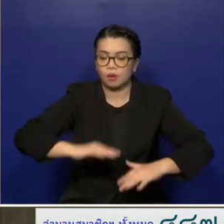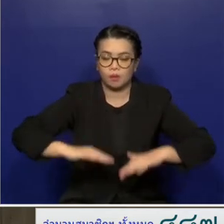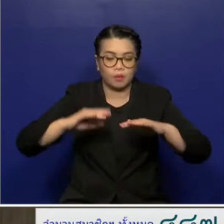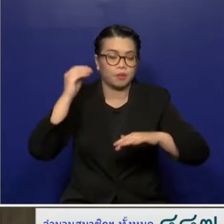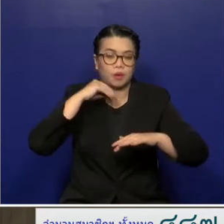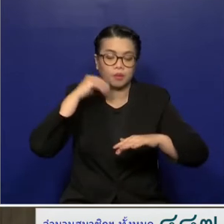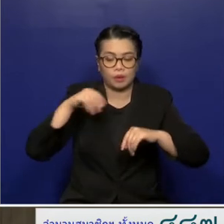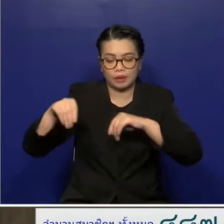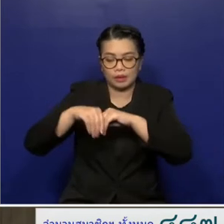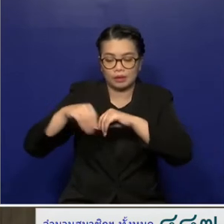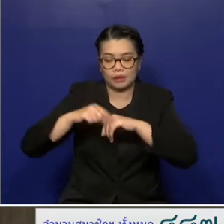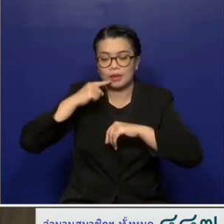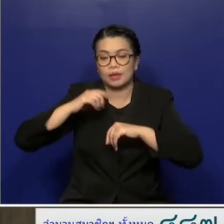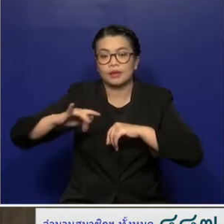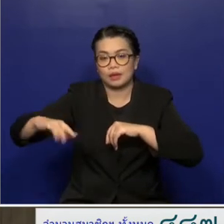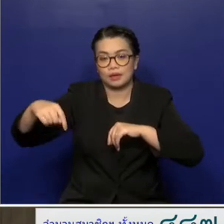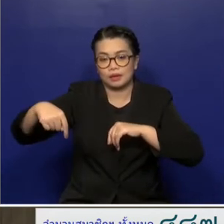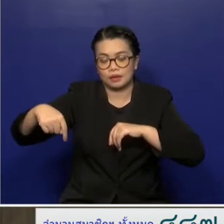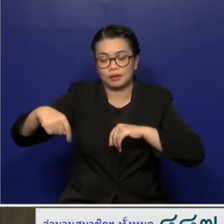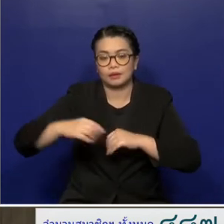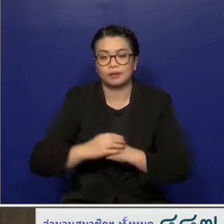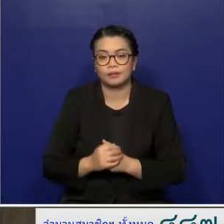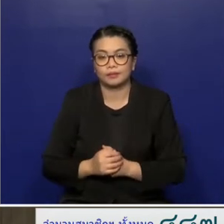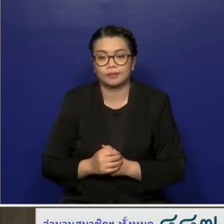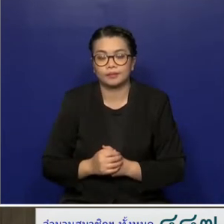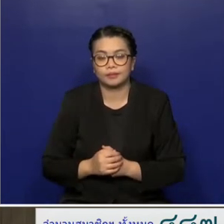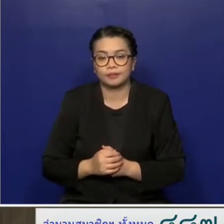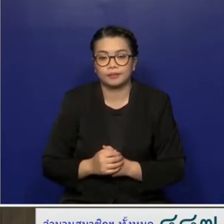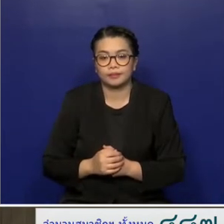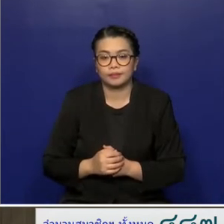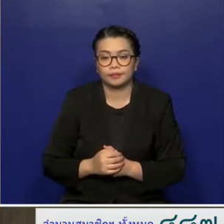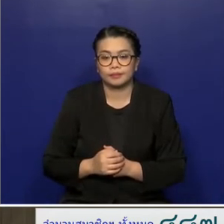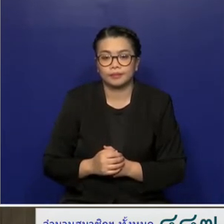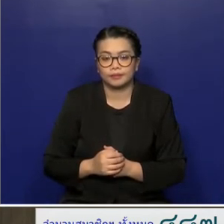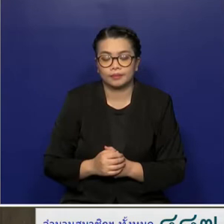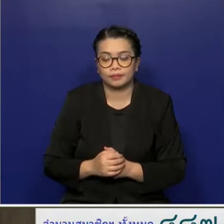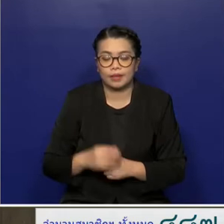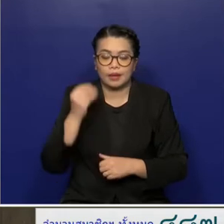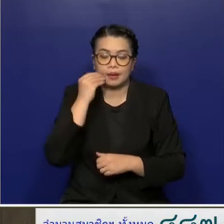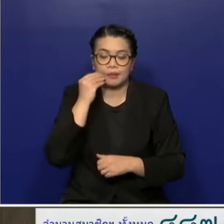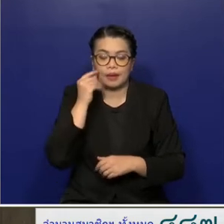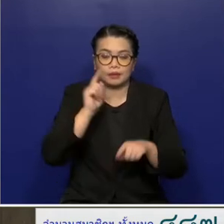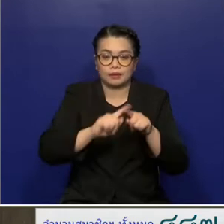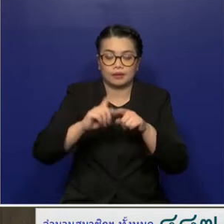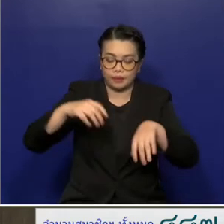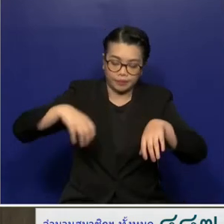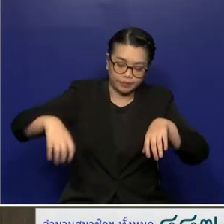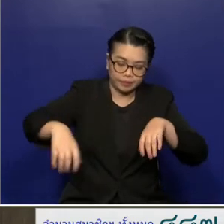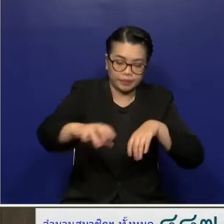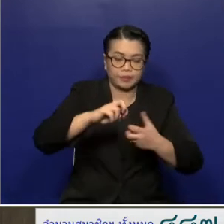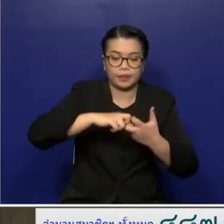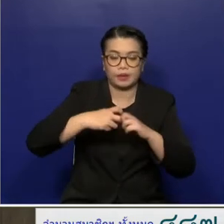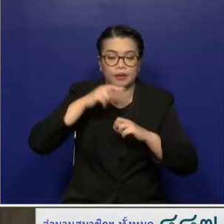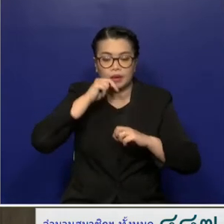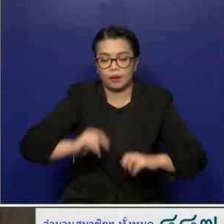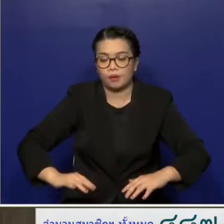ชายทะเลบ้านบางกระเจ้าภา่านมที่ 6 มูที่ 5 มที่ 7 มูที่ 4 มูที่ 1 ซึ่มีสภาพปัญหาน้